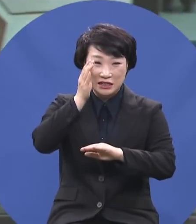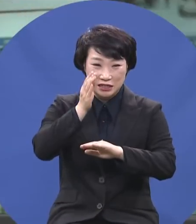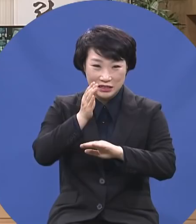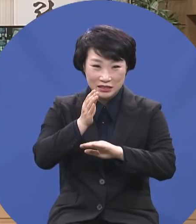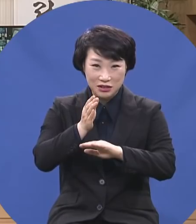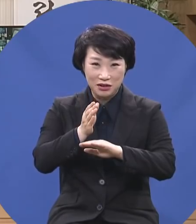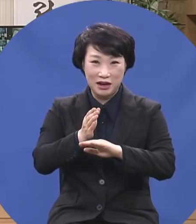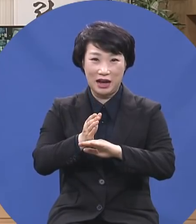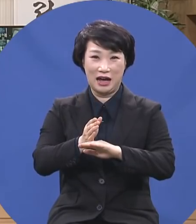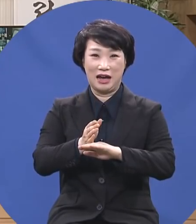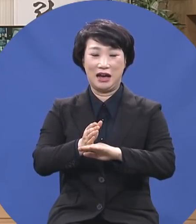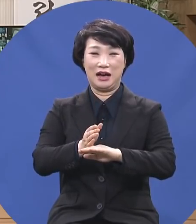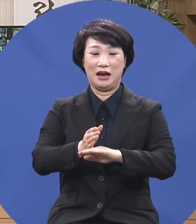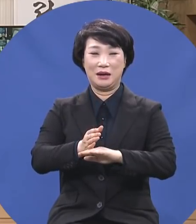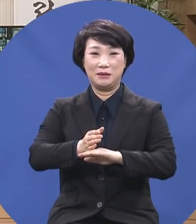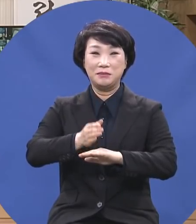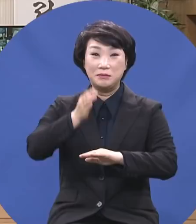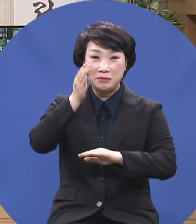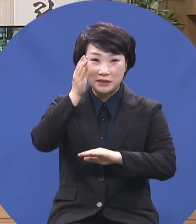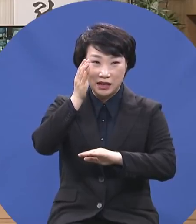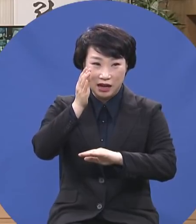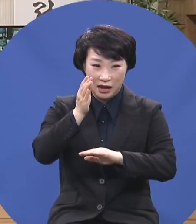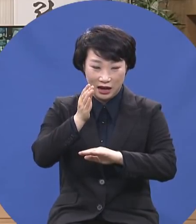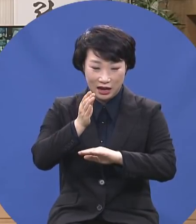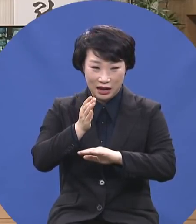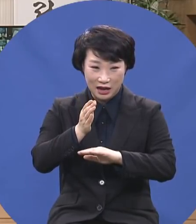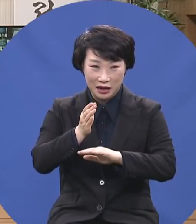감사합니다. 진정